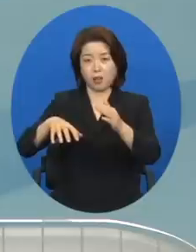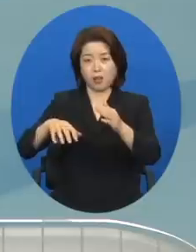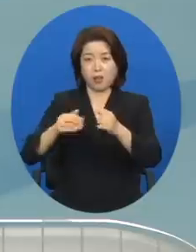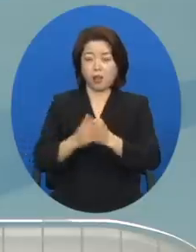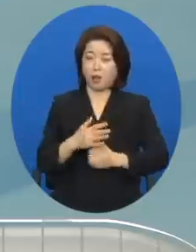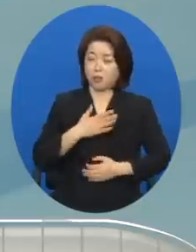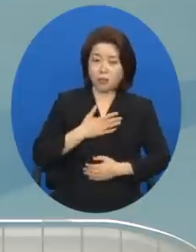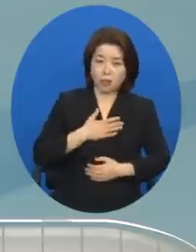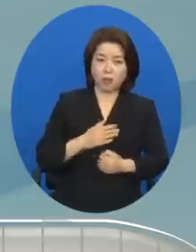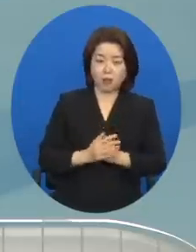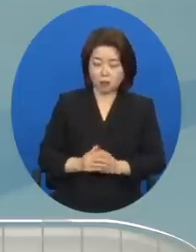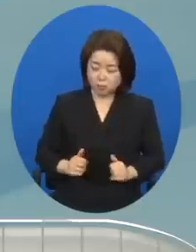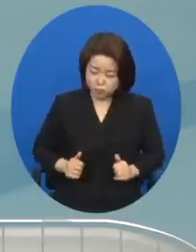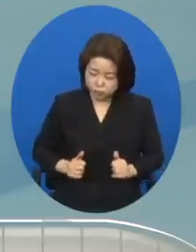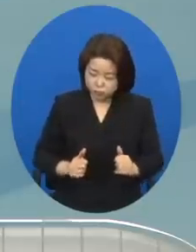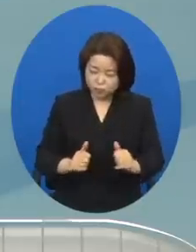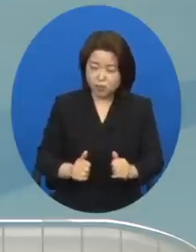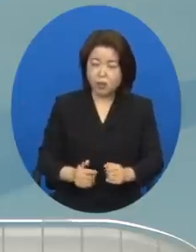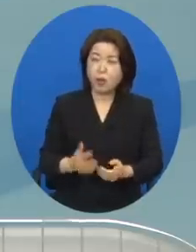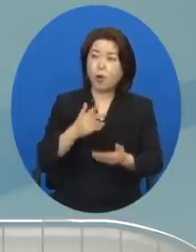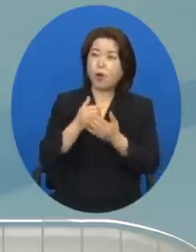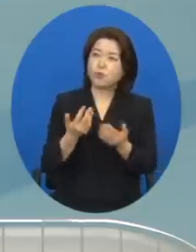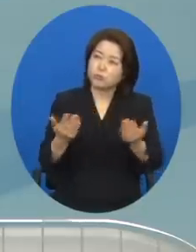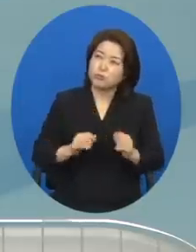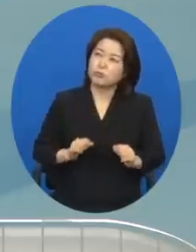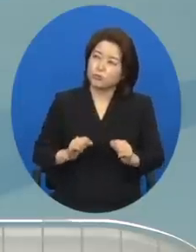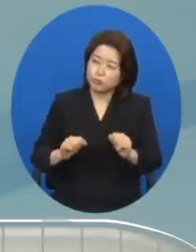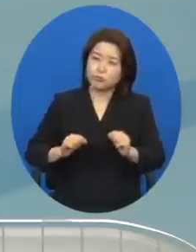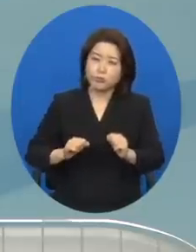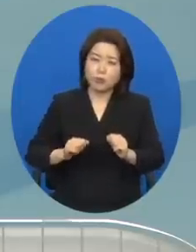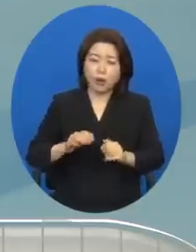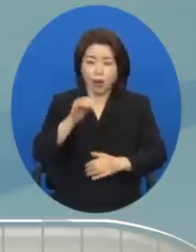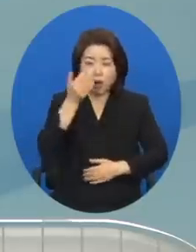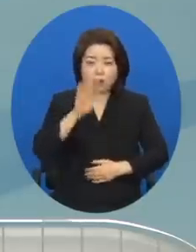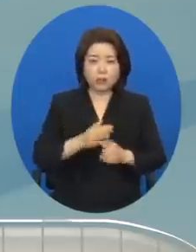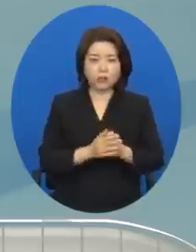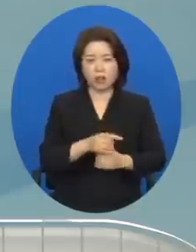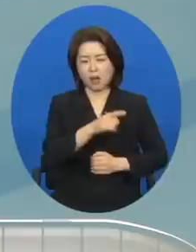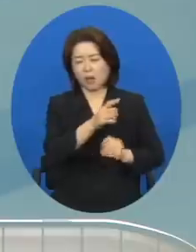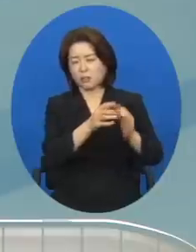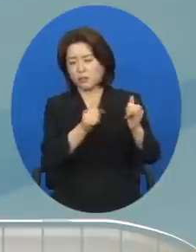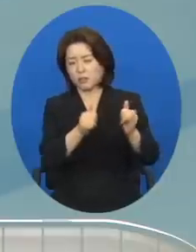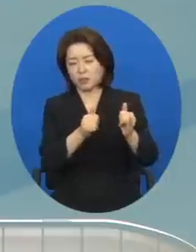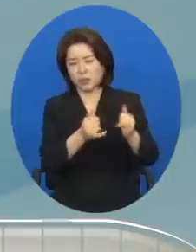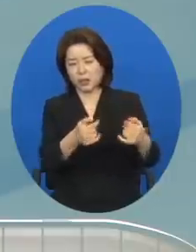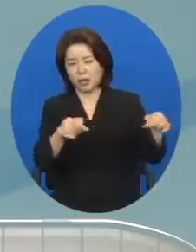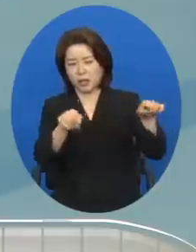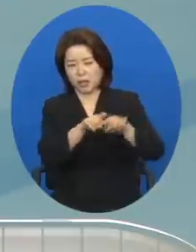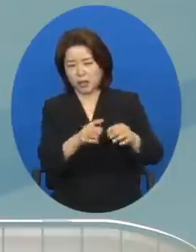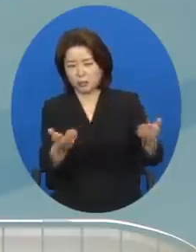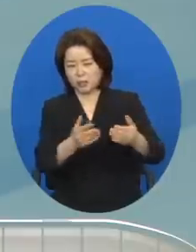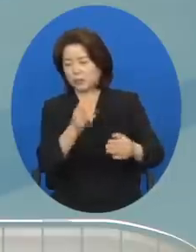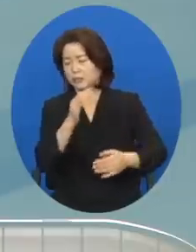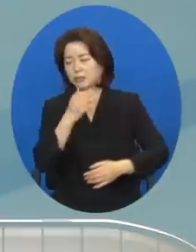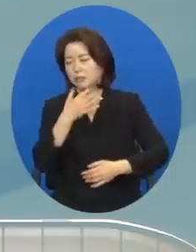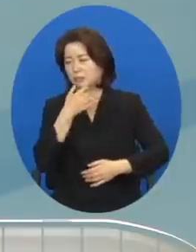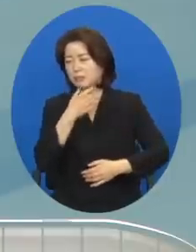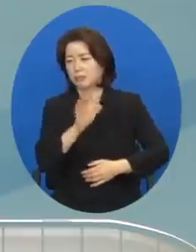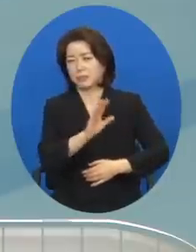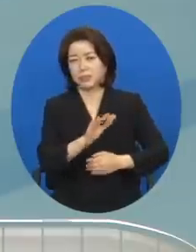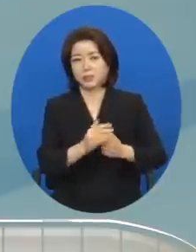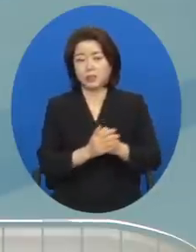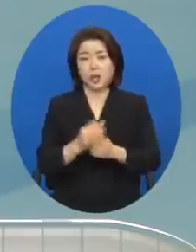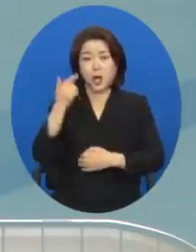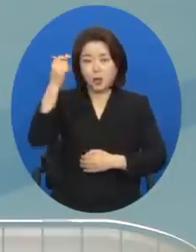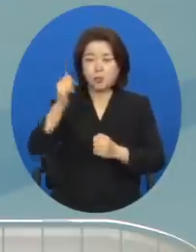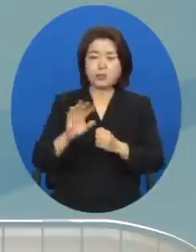내가 열심히 주의를 해보려고 하는데 나 그런 사람들하고는 함께 하기 싫어요. 목사님, 이제는